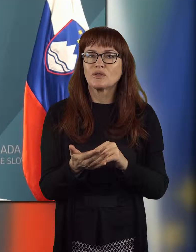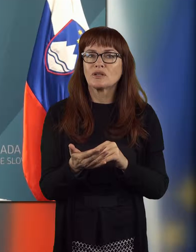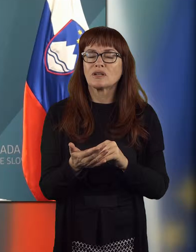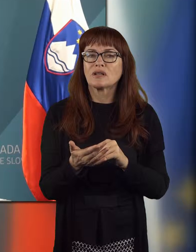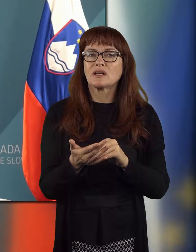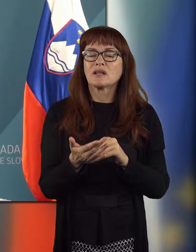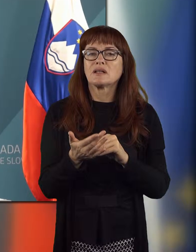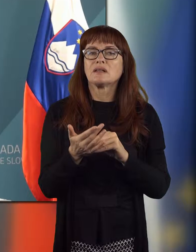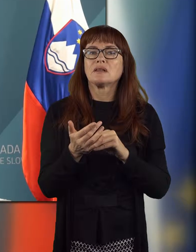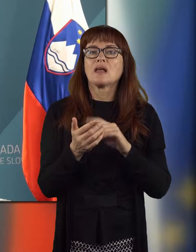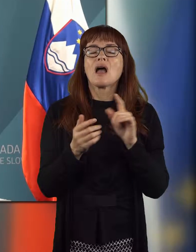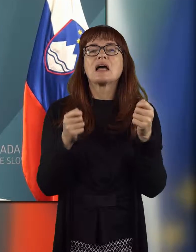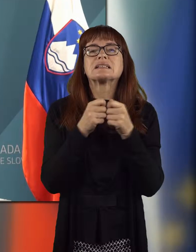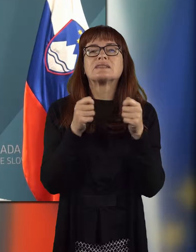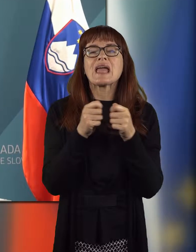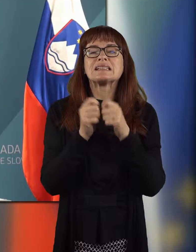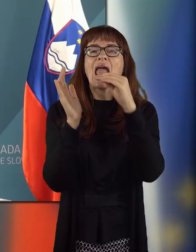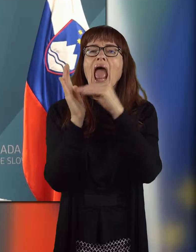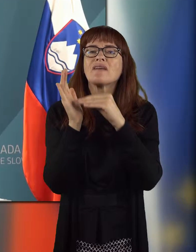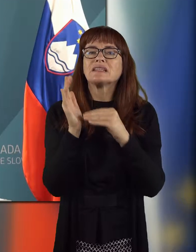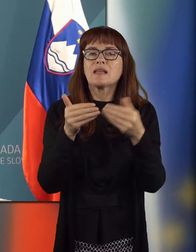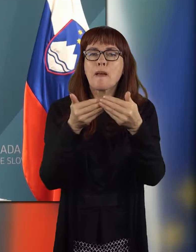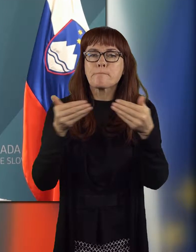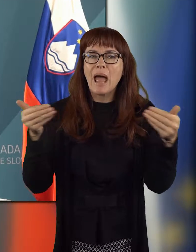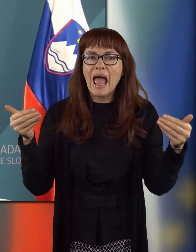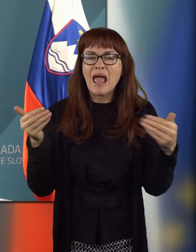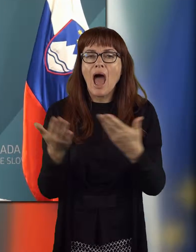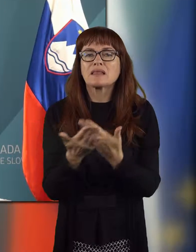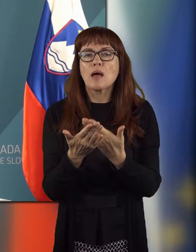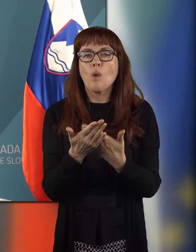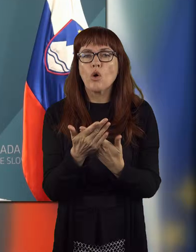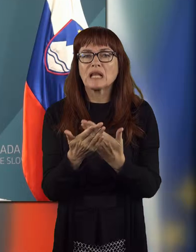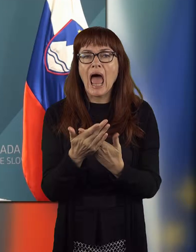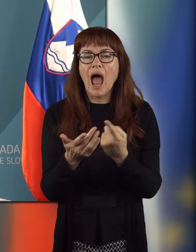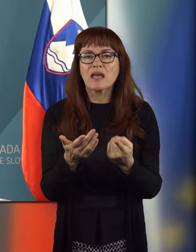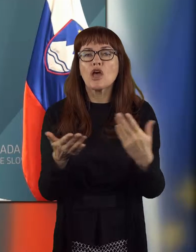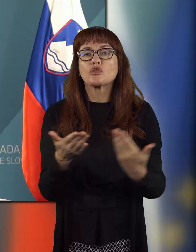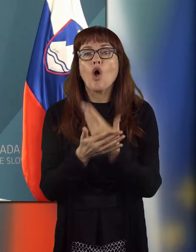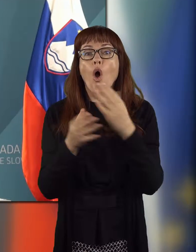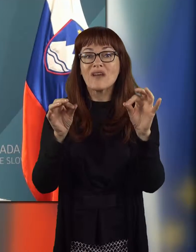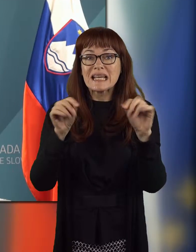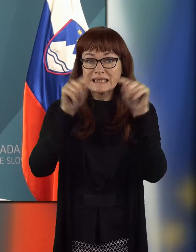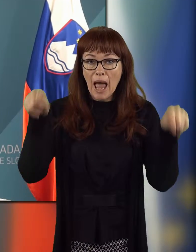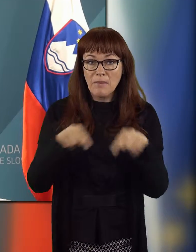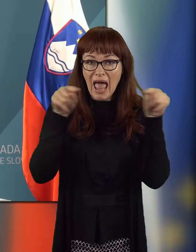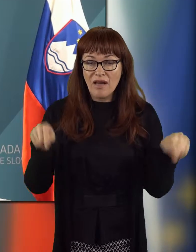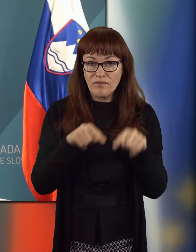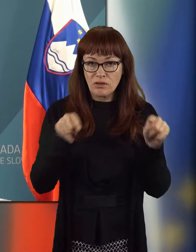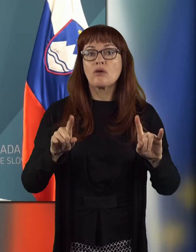Razboršek, Televizije Slovenije, to, kar je v zvezi z evidentiranjem meje, to je na podlagi teh novih